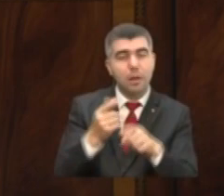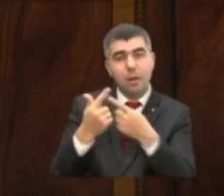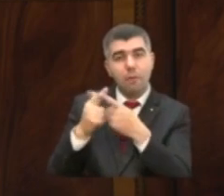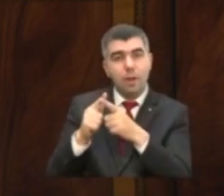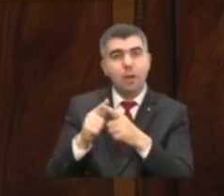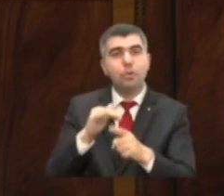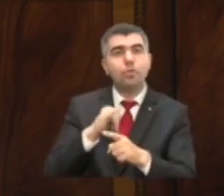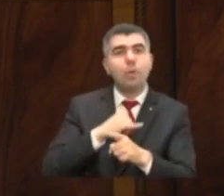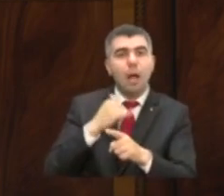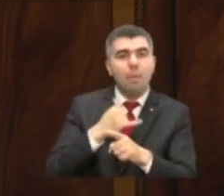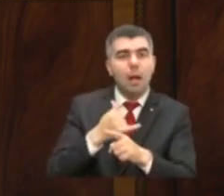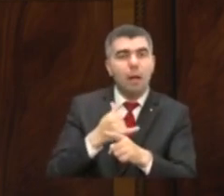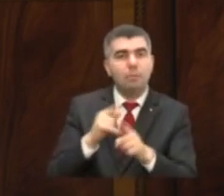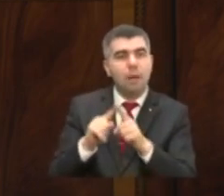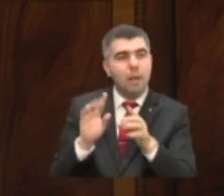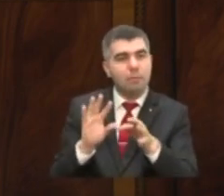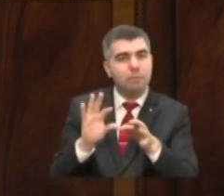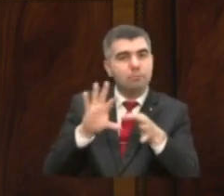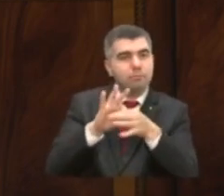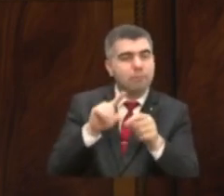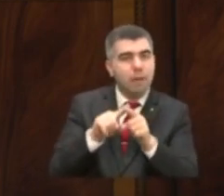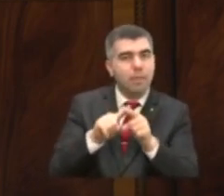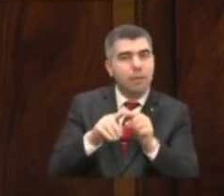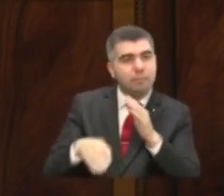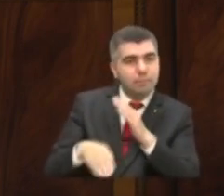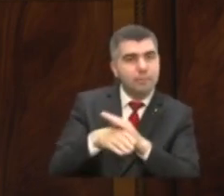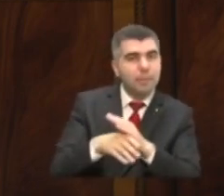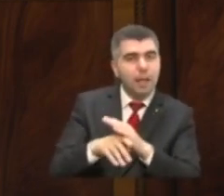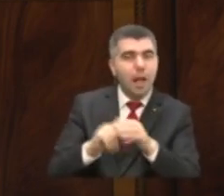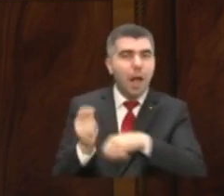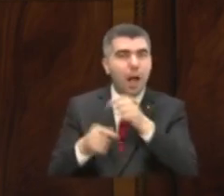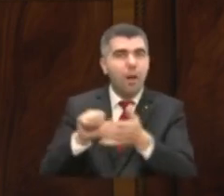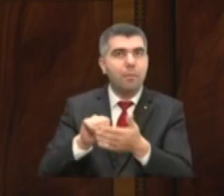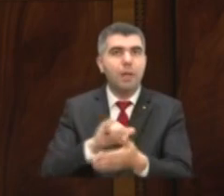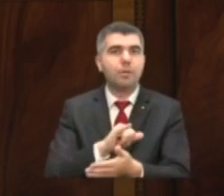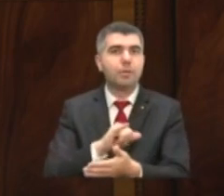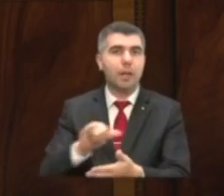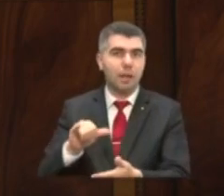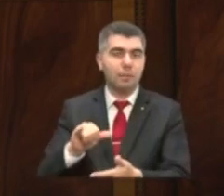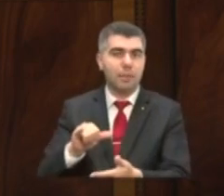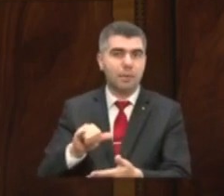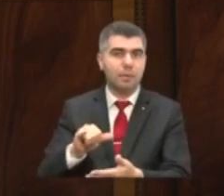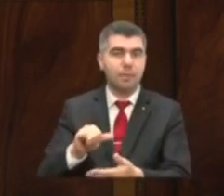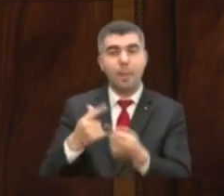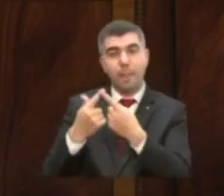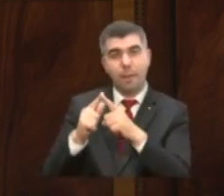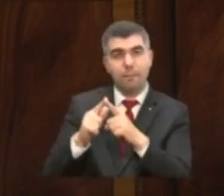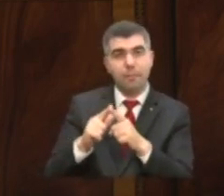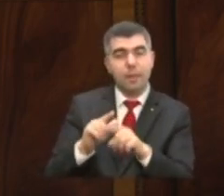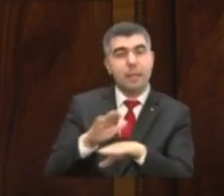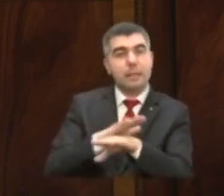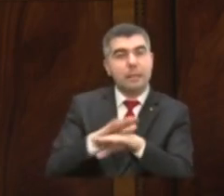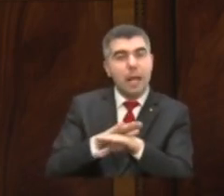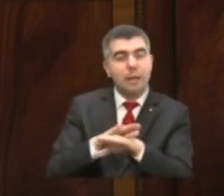من الشباب ينخرطوا وما يهاجروش من القرية إلى المدينة. لهذا نتمنى السيد الرئيس أن تستدرك السياسة الفلاحية،